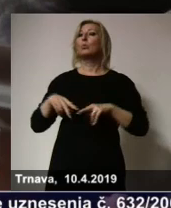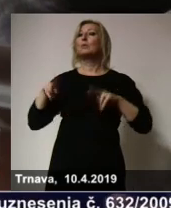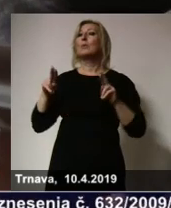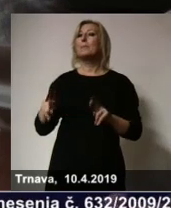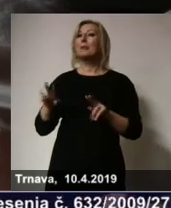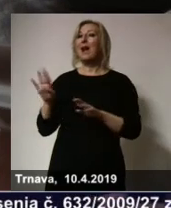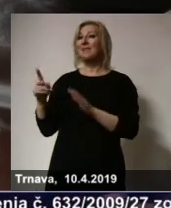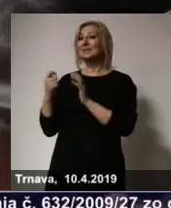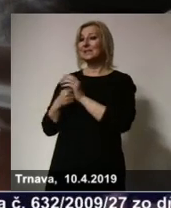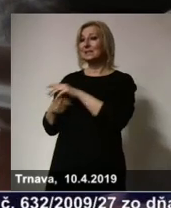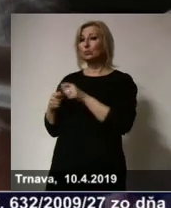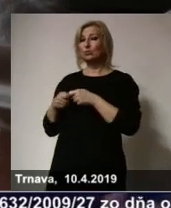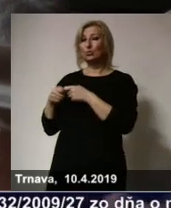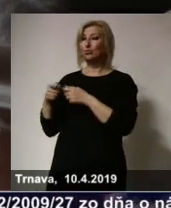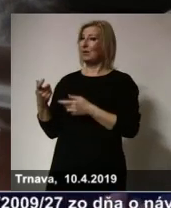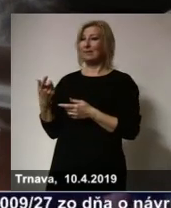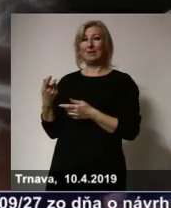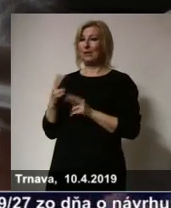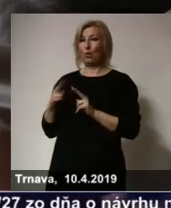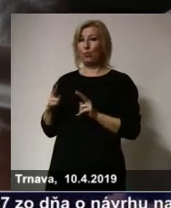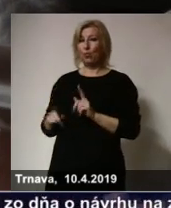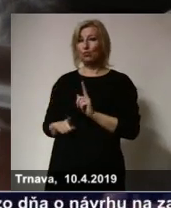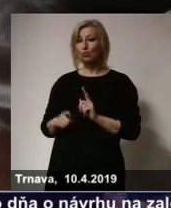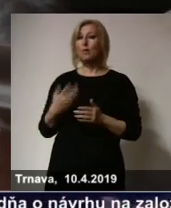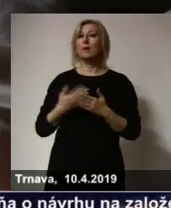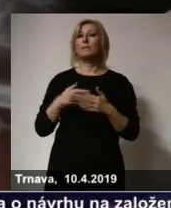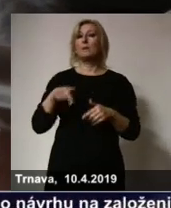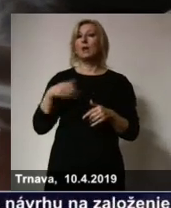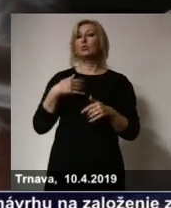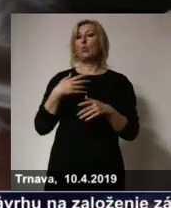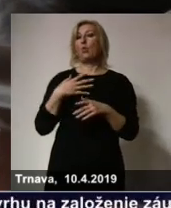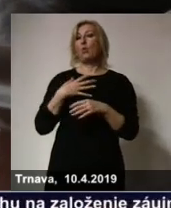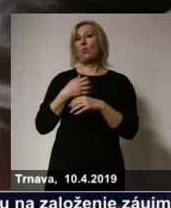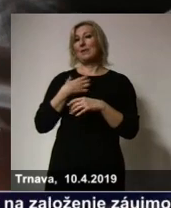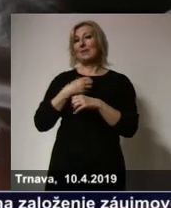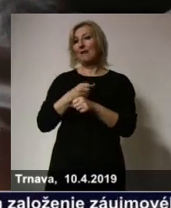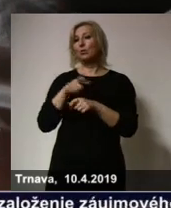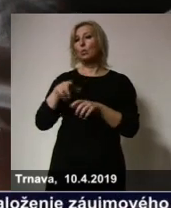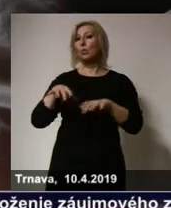neumožňuje. Navrhujeme preto zrušenie tohoto uznesenia číslo